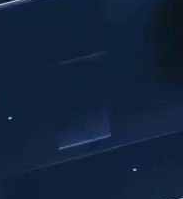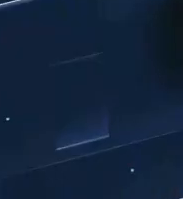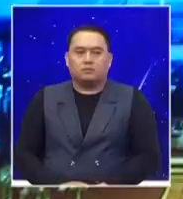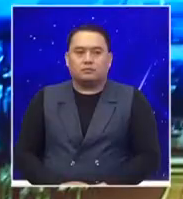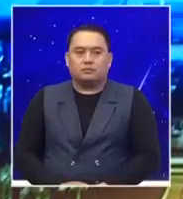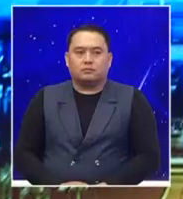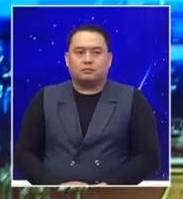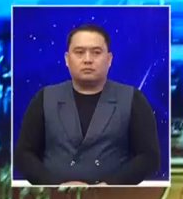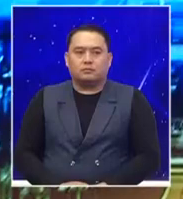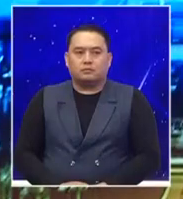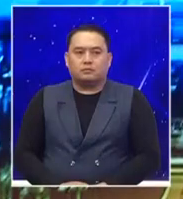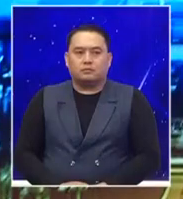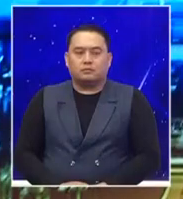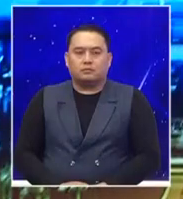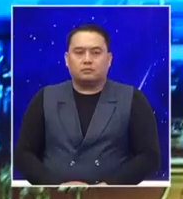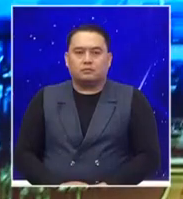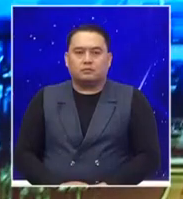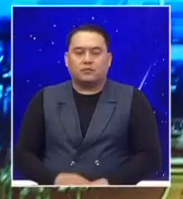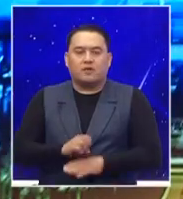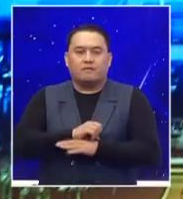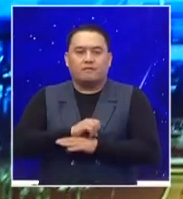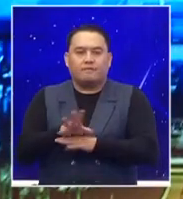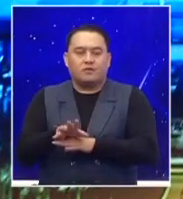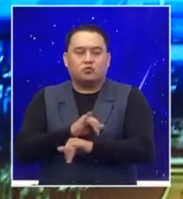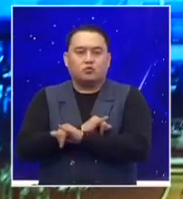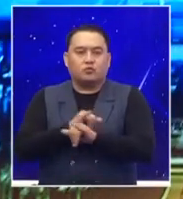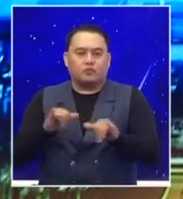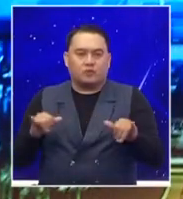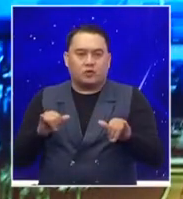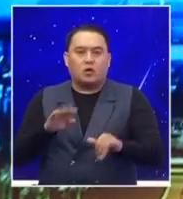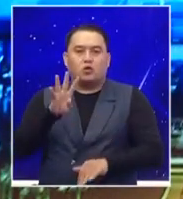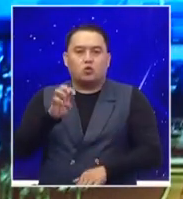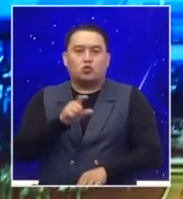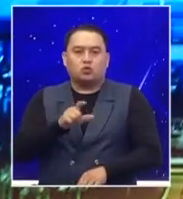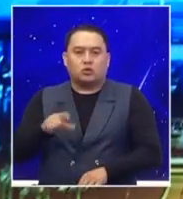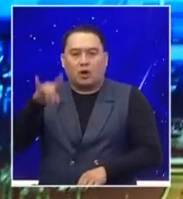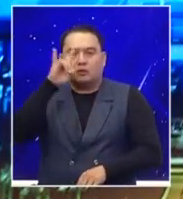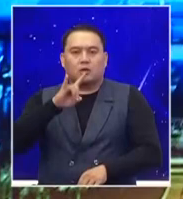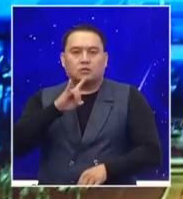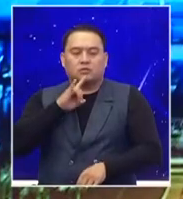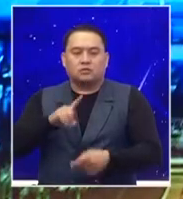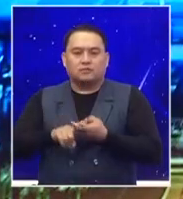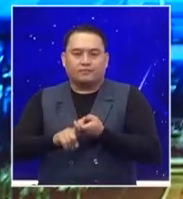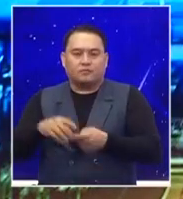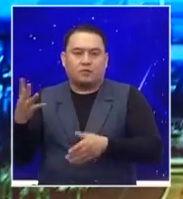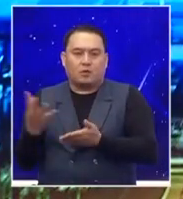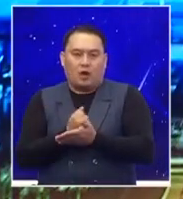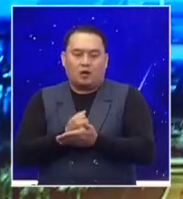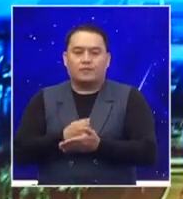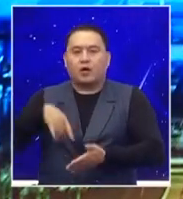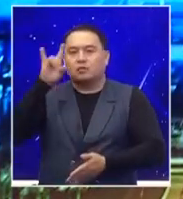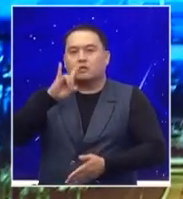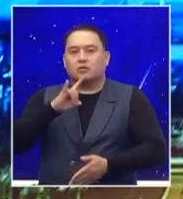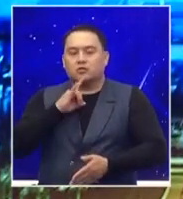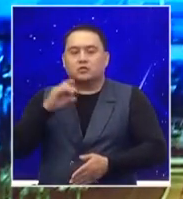жатыр. Елімізде вирус қайта өршіп жатыр. Соңғы тәулікте 400-ден аса адам корона індетті жұқтырған. Әсіресе Шығыс